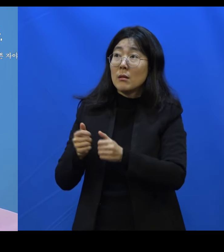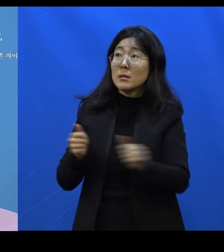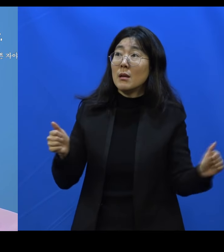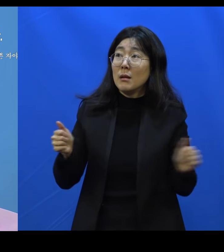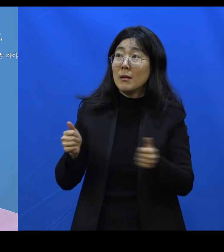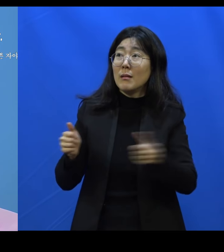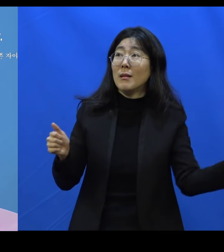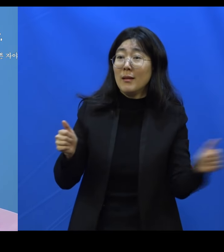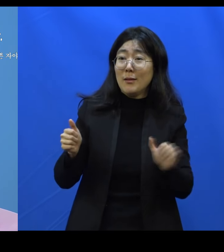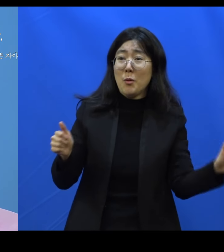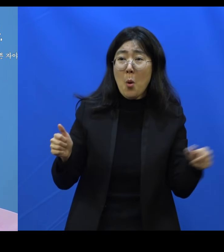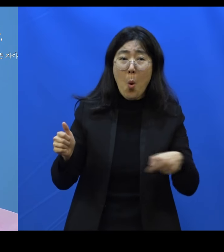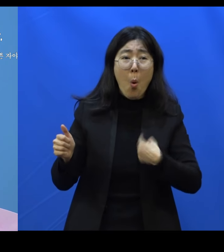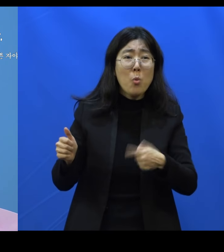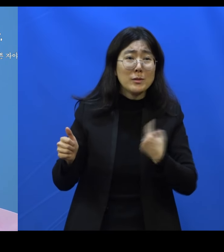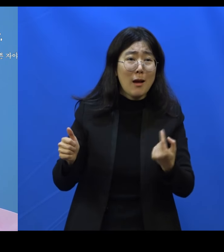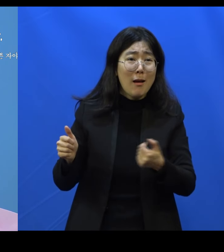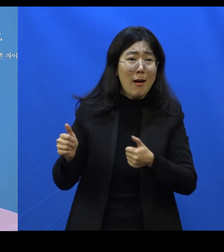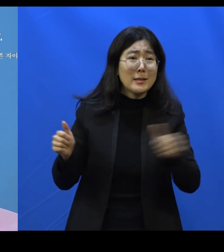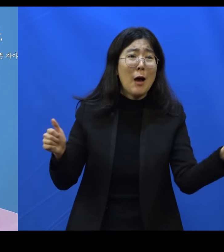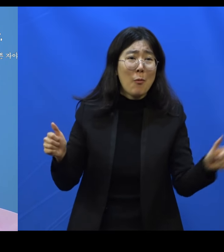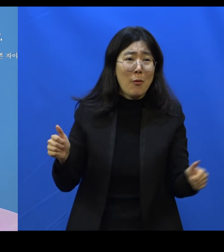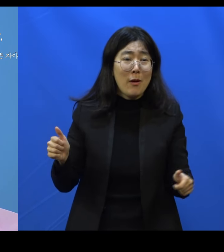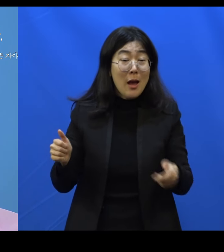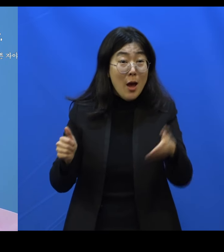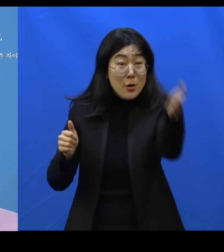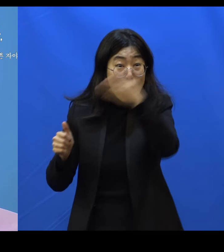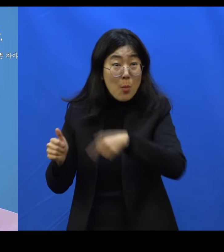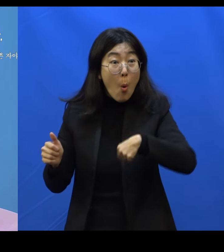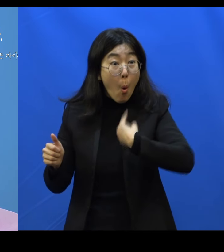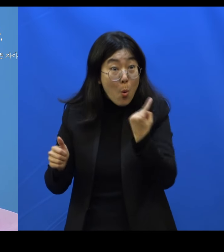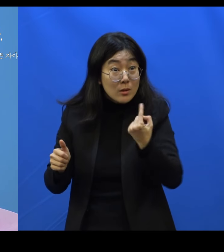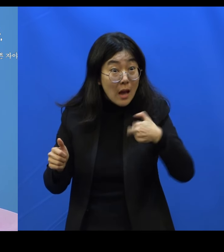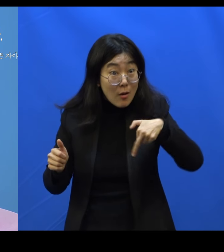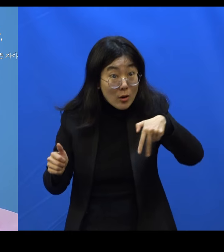계속 우리를 부르세요. 우리가 홀로 걸을 때 다 사고가 나는 겁니다.